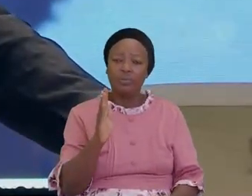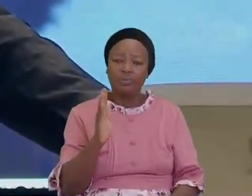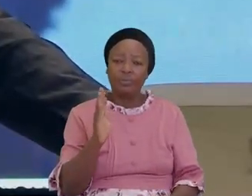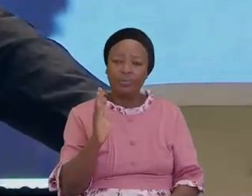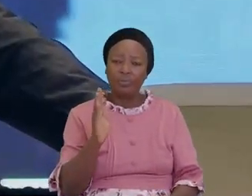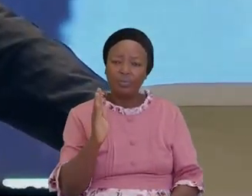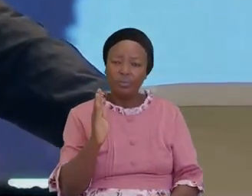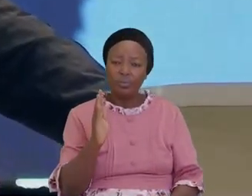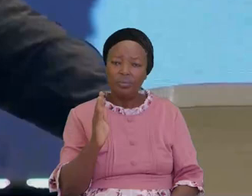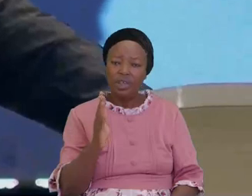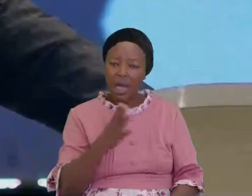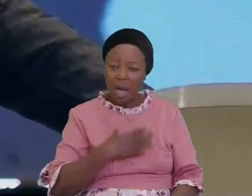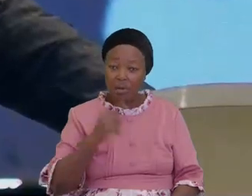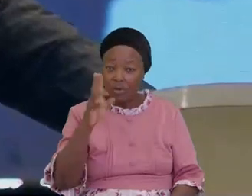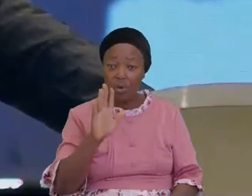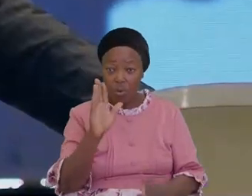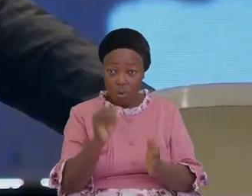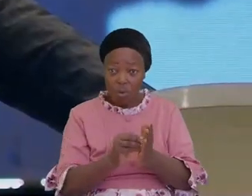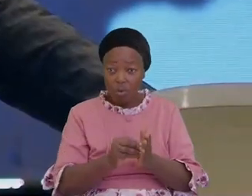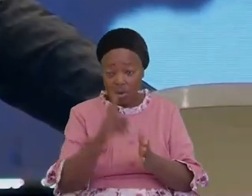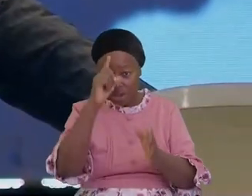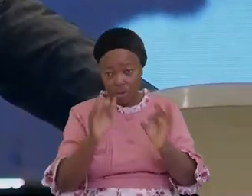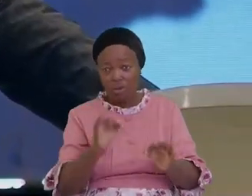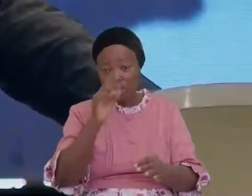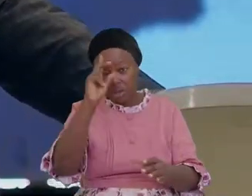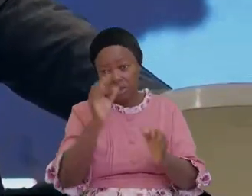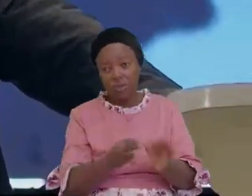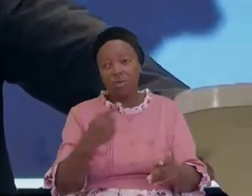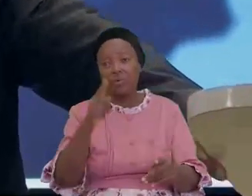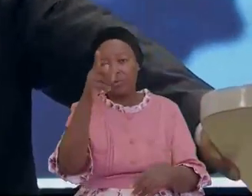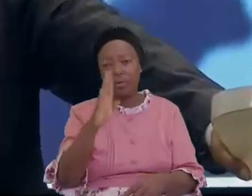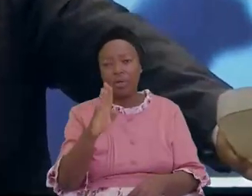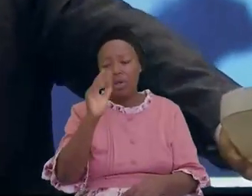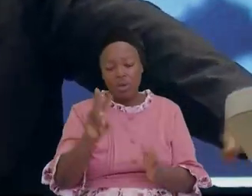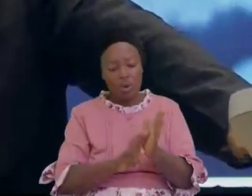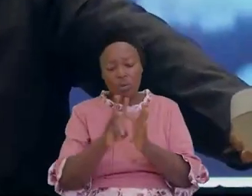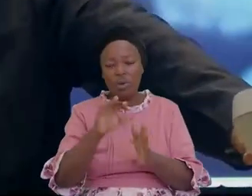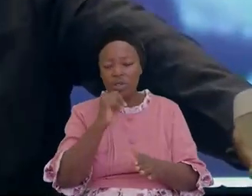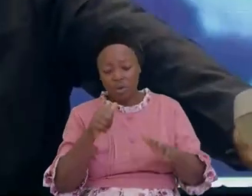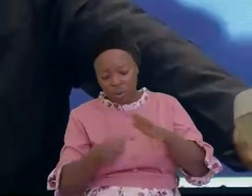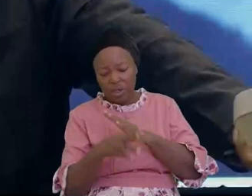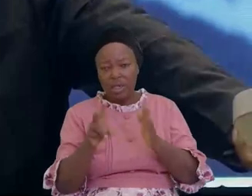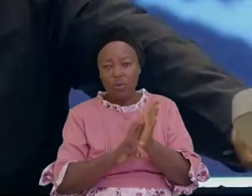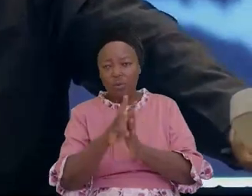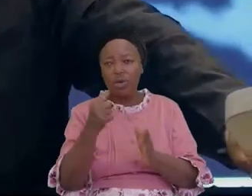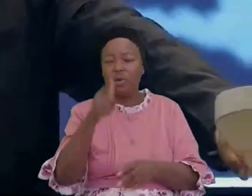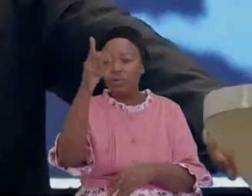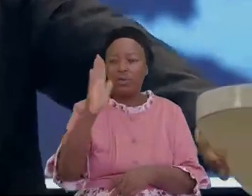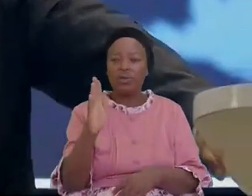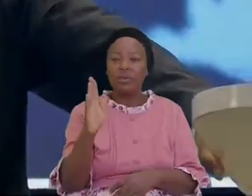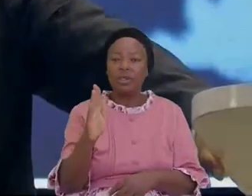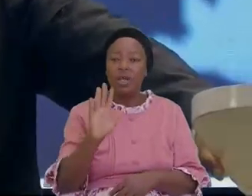Tout-Puissant. Et ta volonté est dans la volonté de Dieu. Ta volonté est sous la volonté de